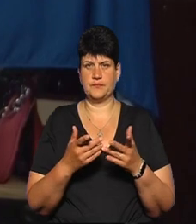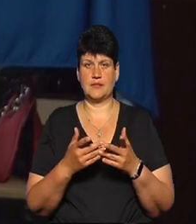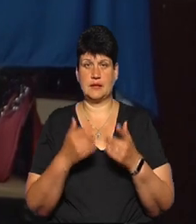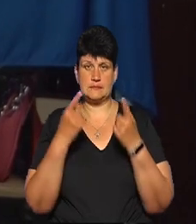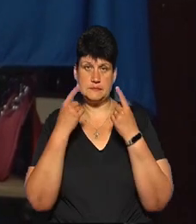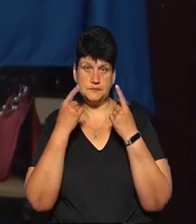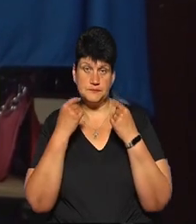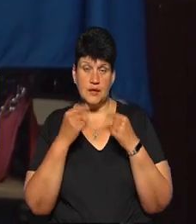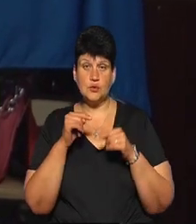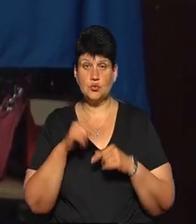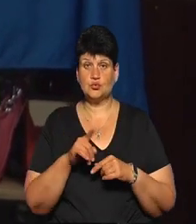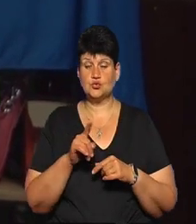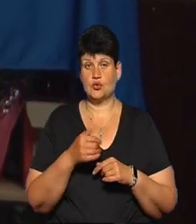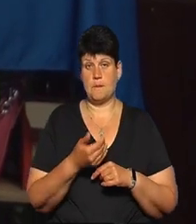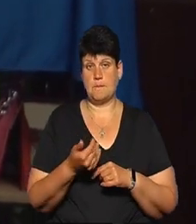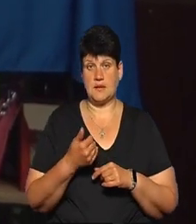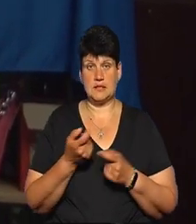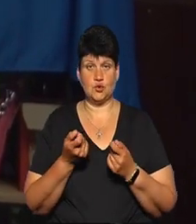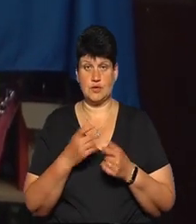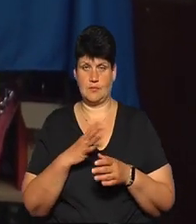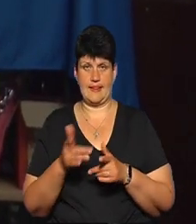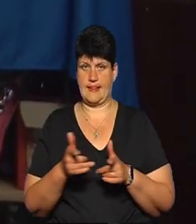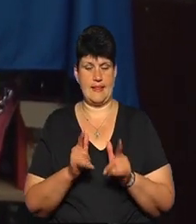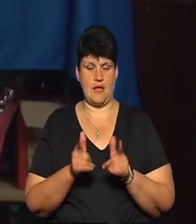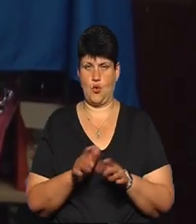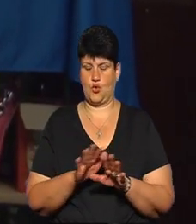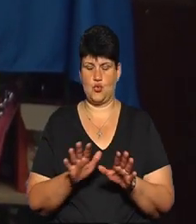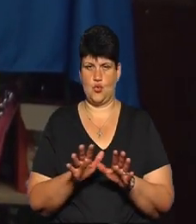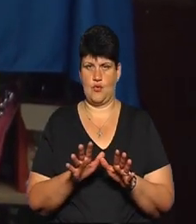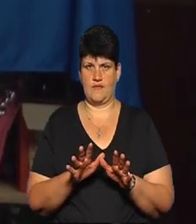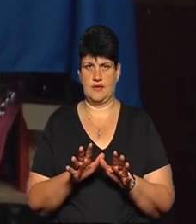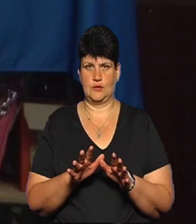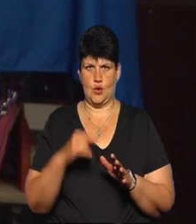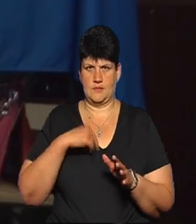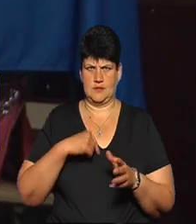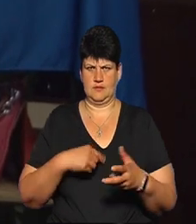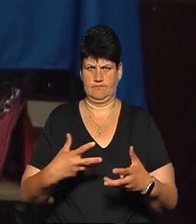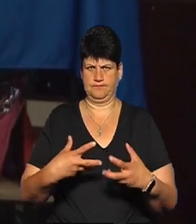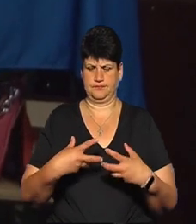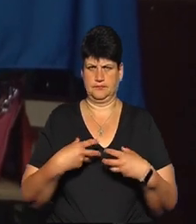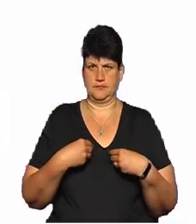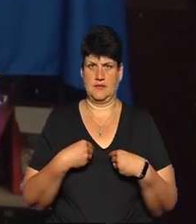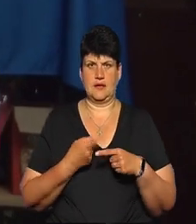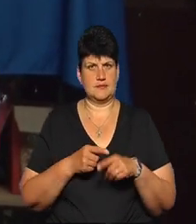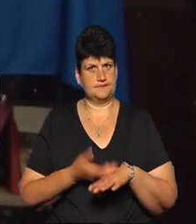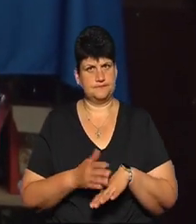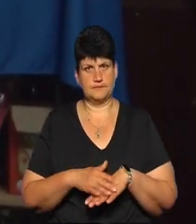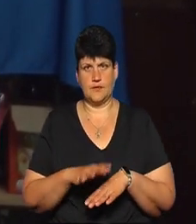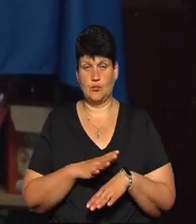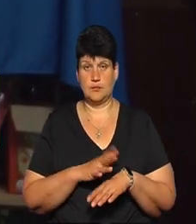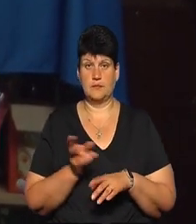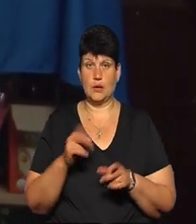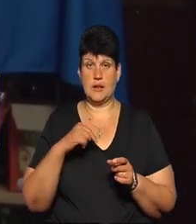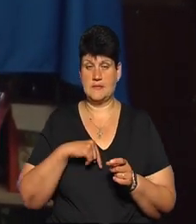і через те, що ми трошки були не готові до цього психічного натиску, нам було трошки через це складно. Приходив психолог,